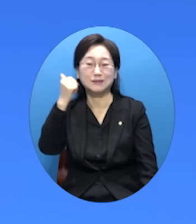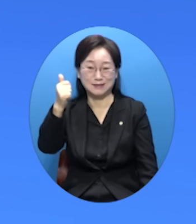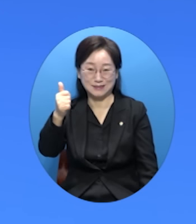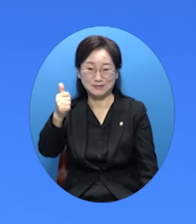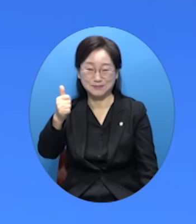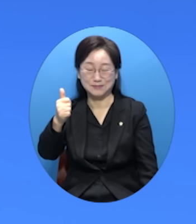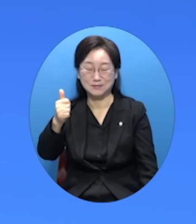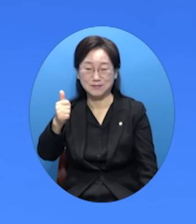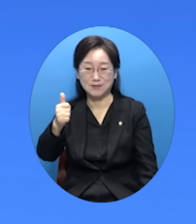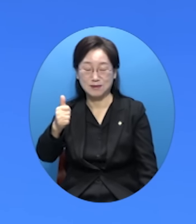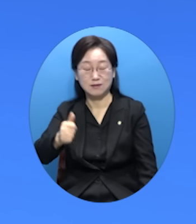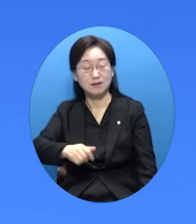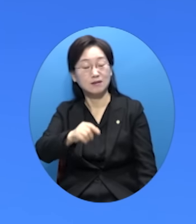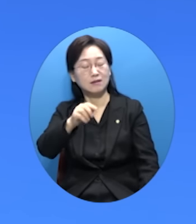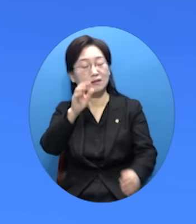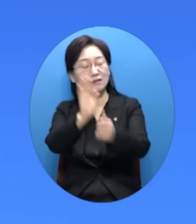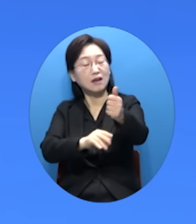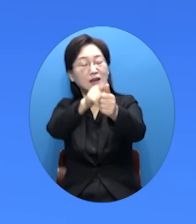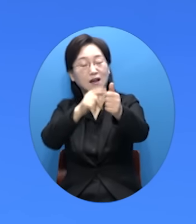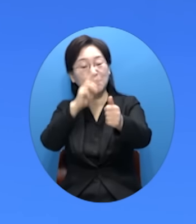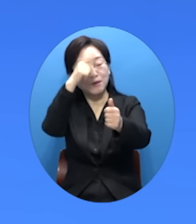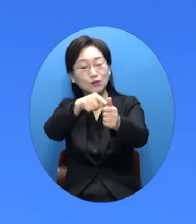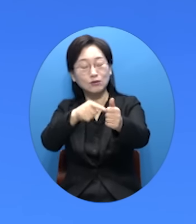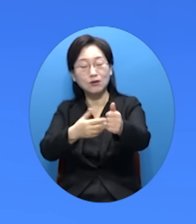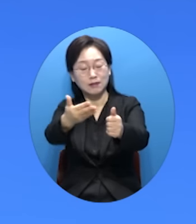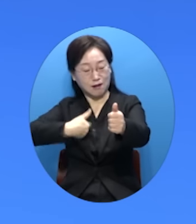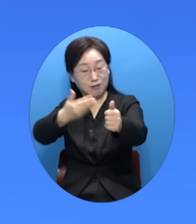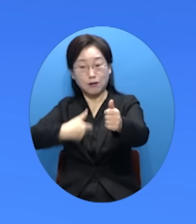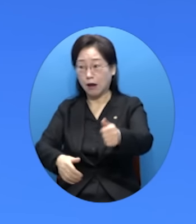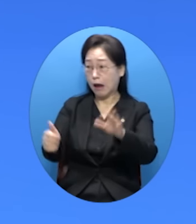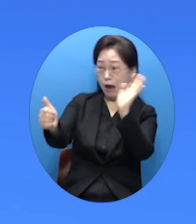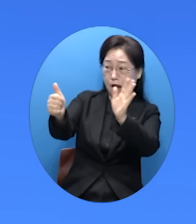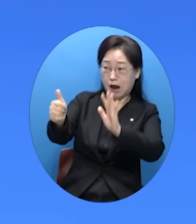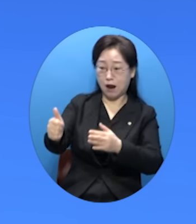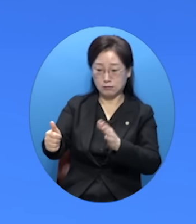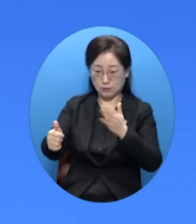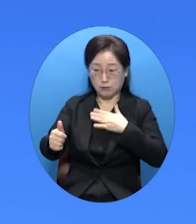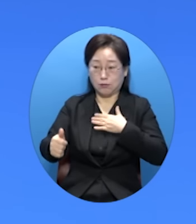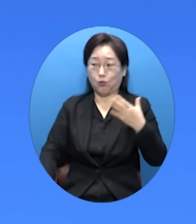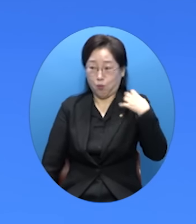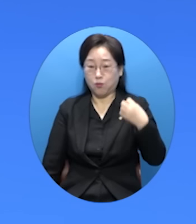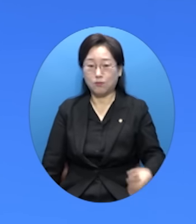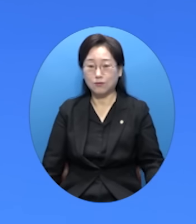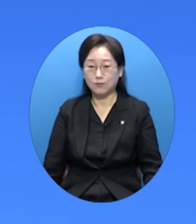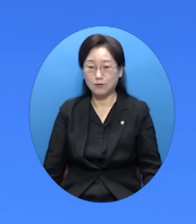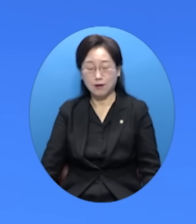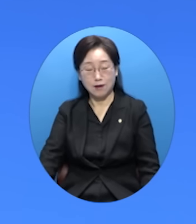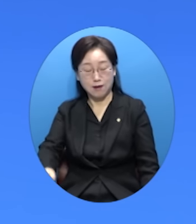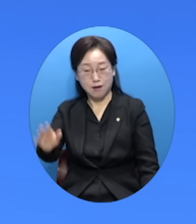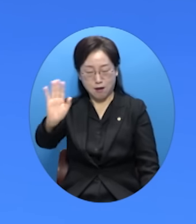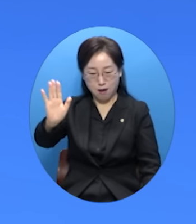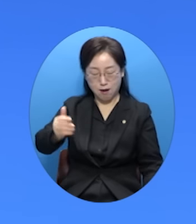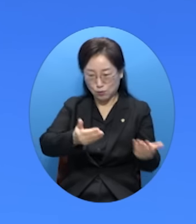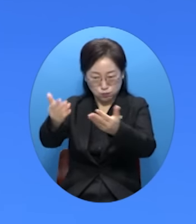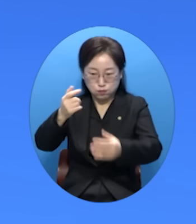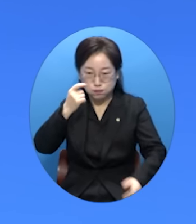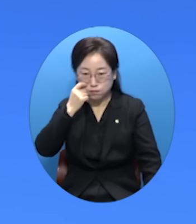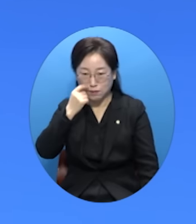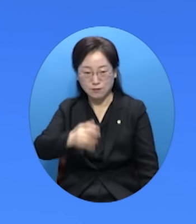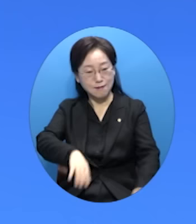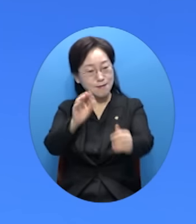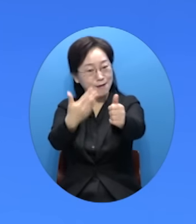야 병호야 그거 난 내한테 내놔라 아예 안 됩니다 형님 이건 제 자리입니다 절대로 저 양보할 수 없습니다